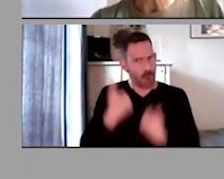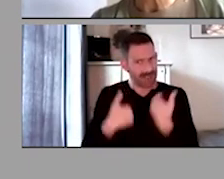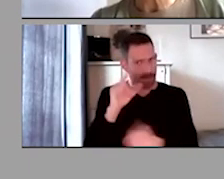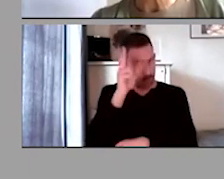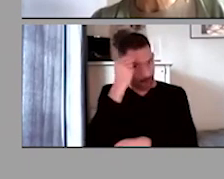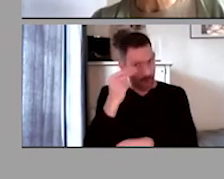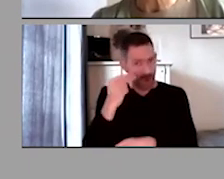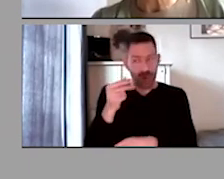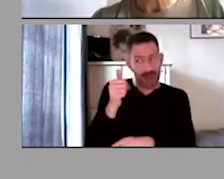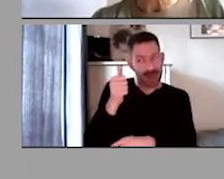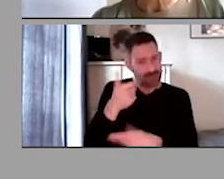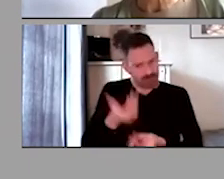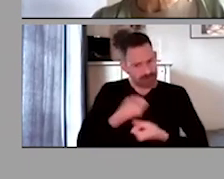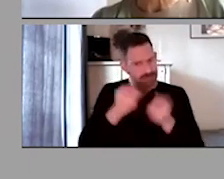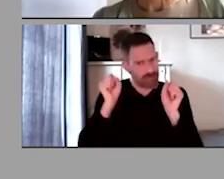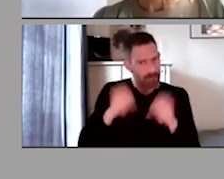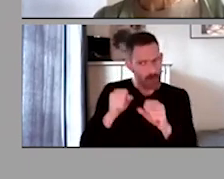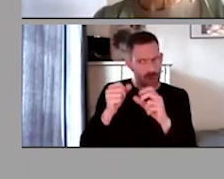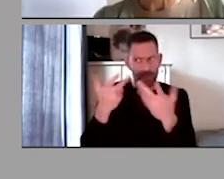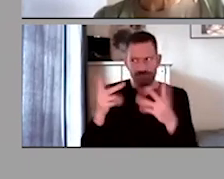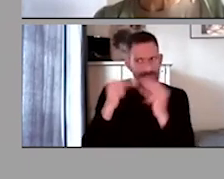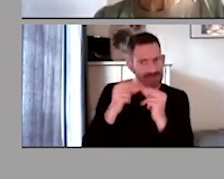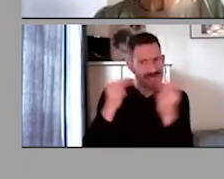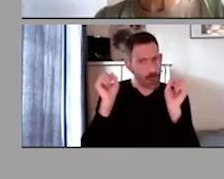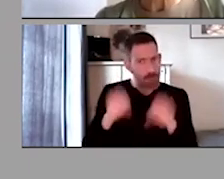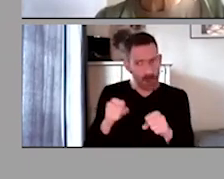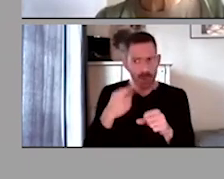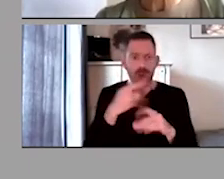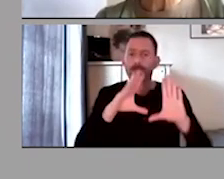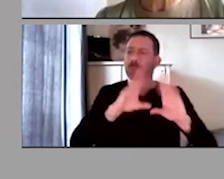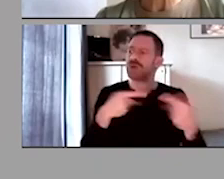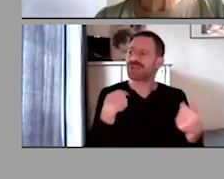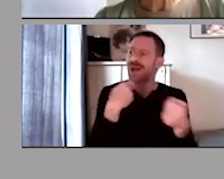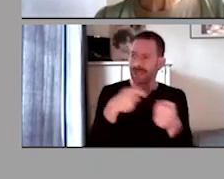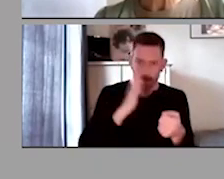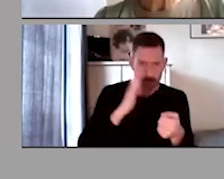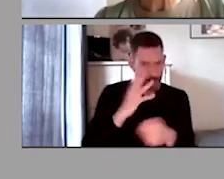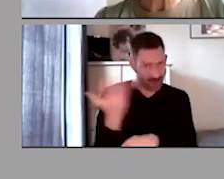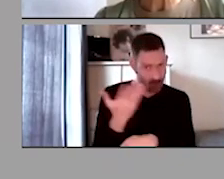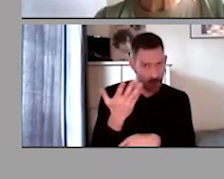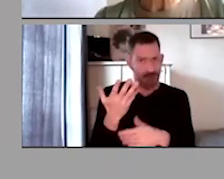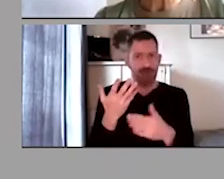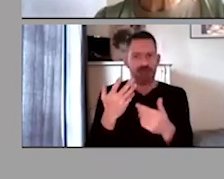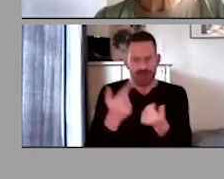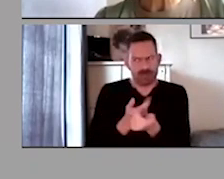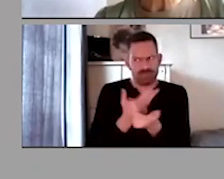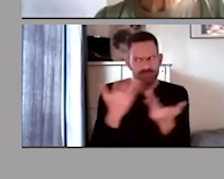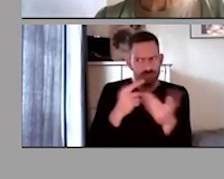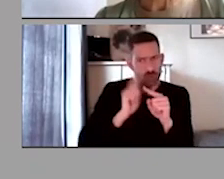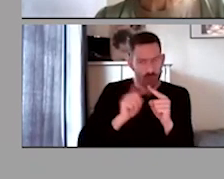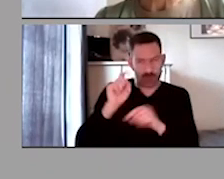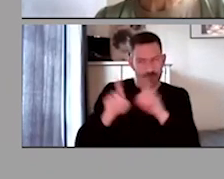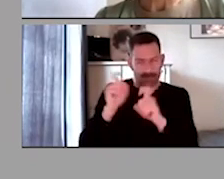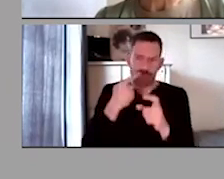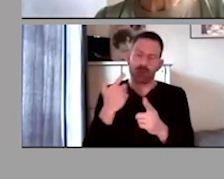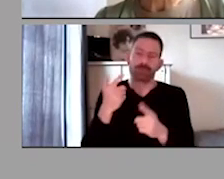vendre? Est-ce qu'elle connaît les adaptations du poste dont elle a besoin? Voilà, un certain nombre de choses pour mettre à l'aise le